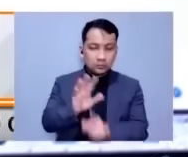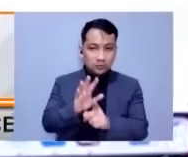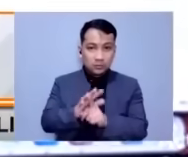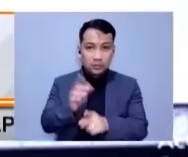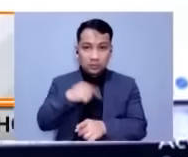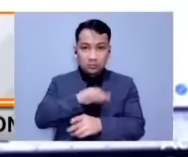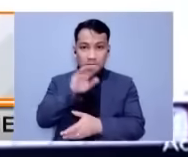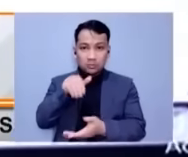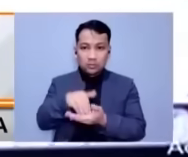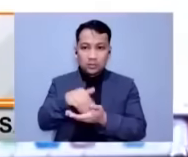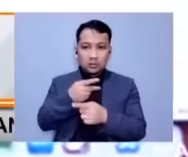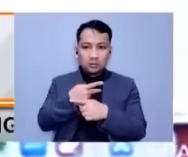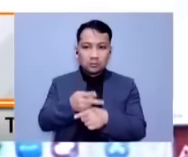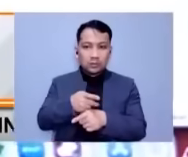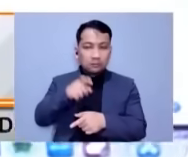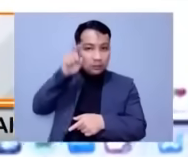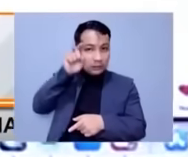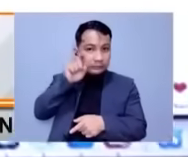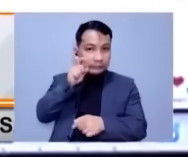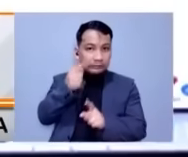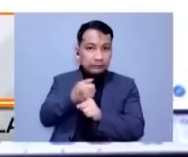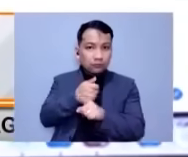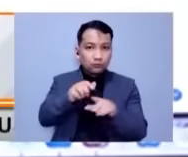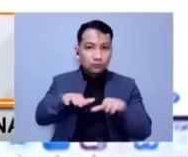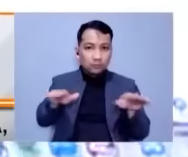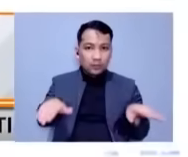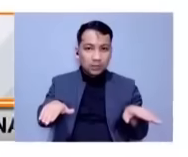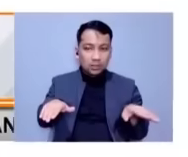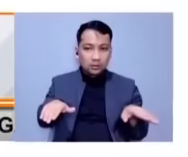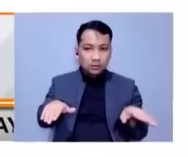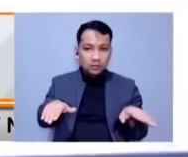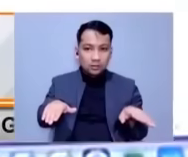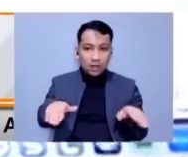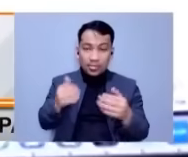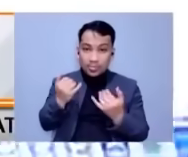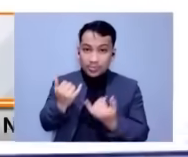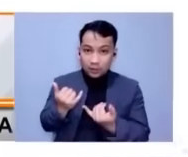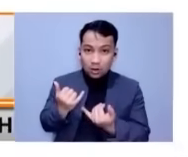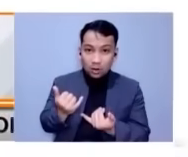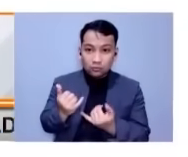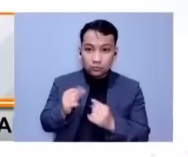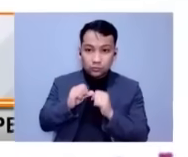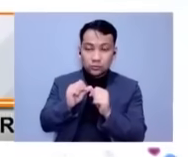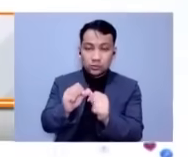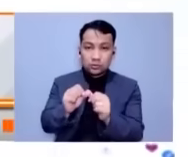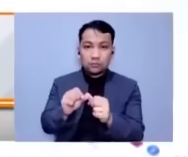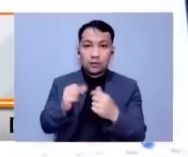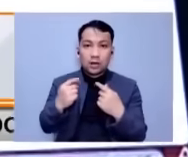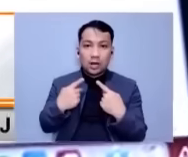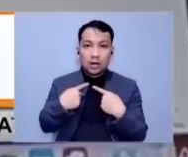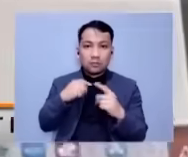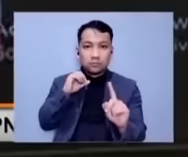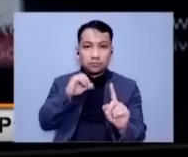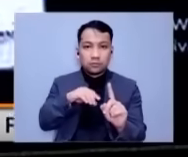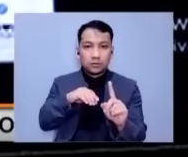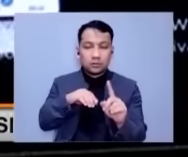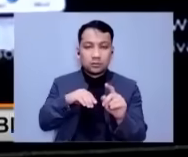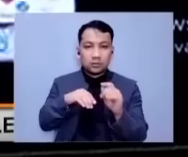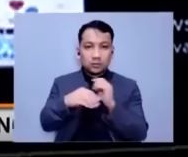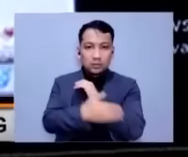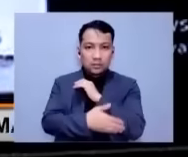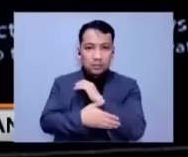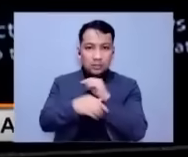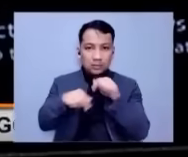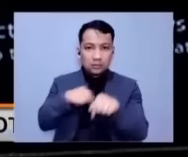ng produksyon ng child sex abuse materials. At hanggang ngayon, nananatili pa rin hotspot ang bansa. Base